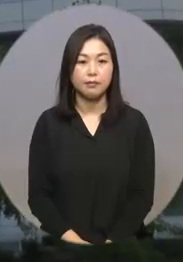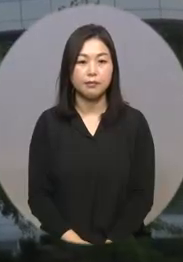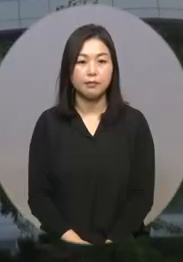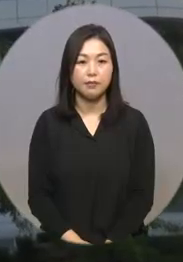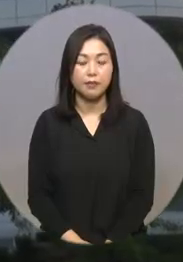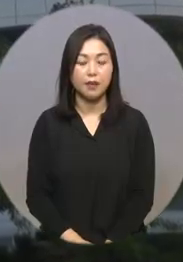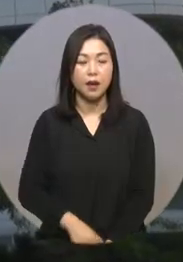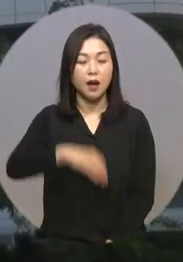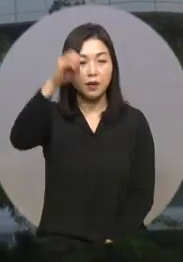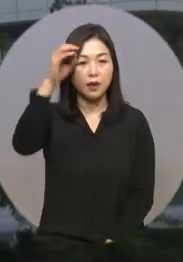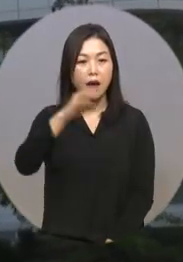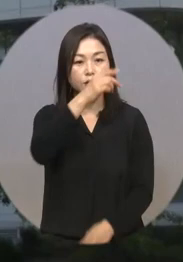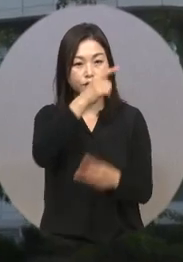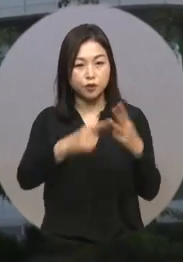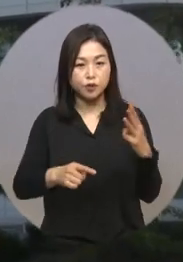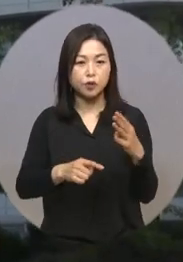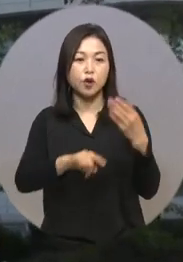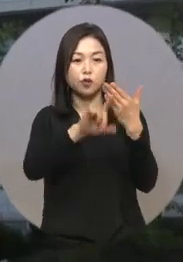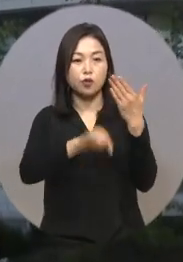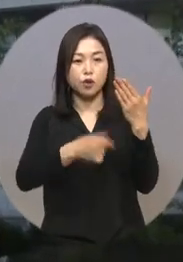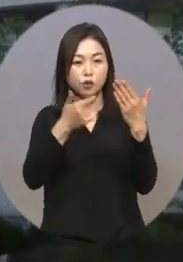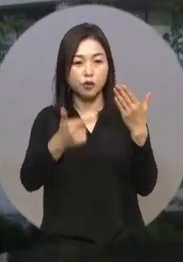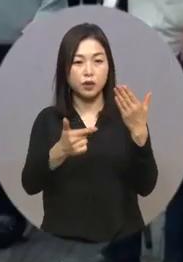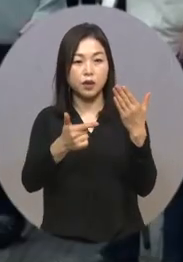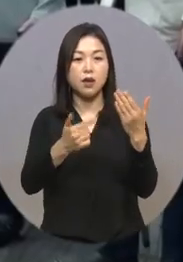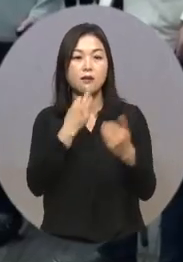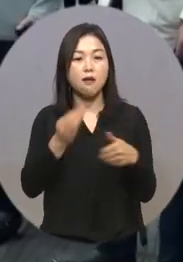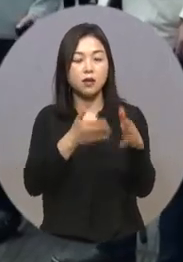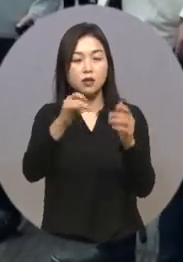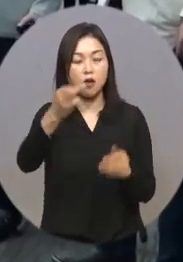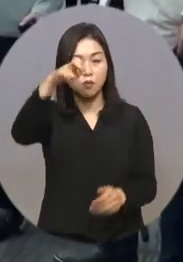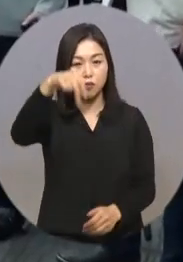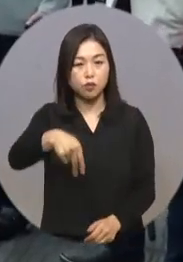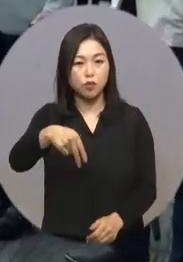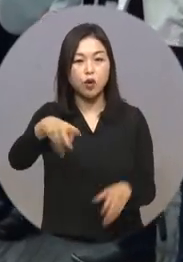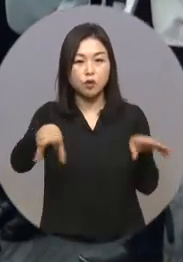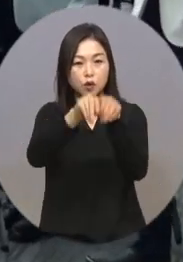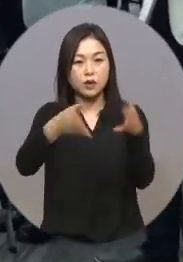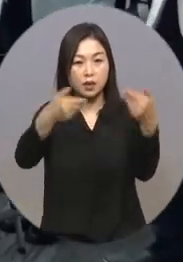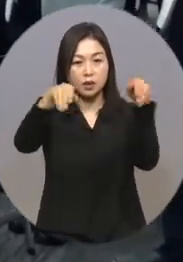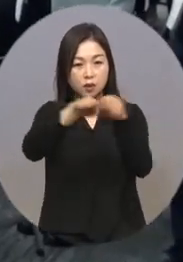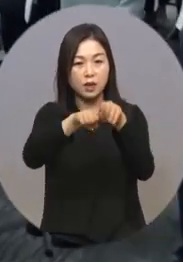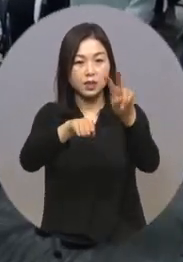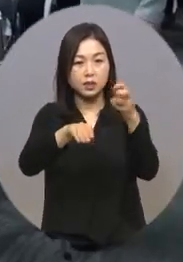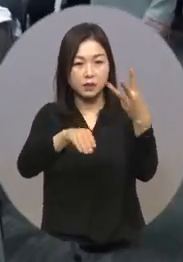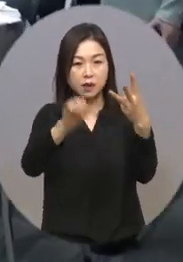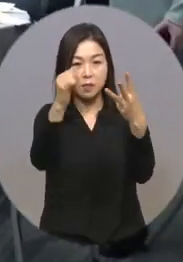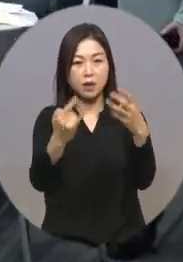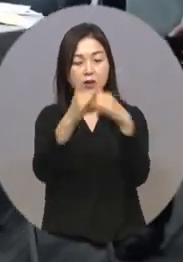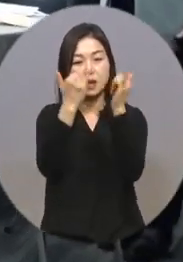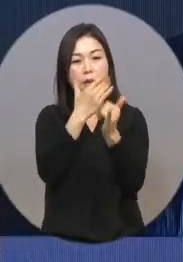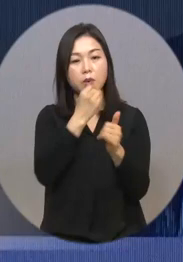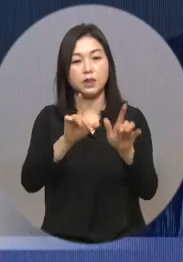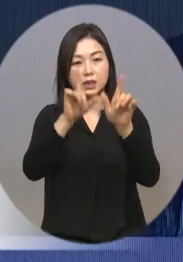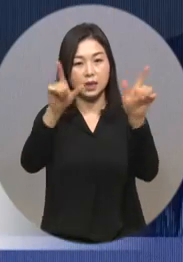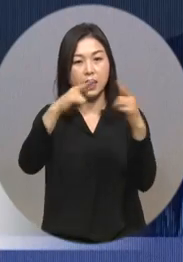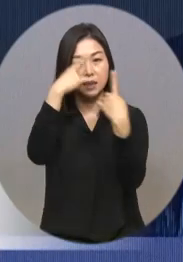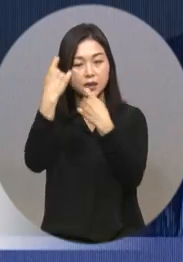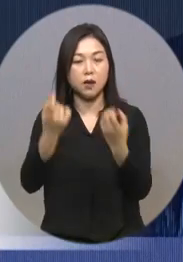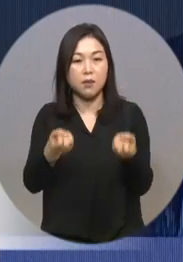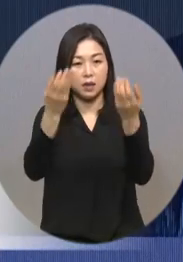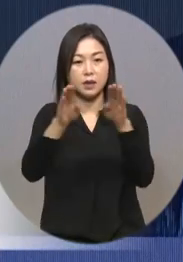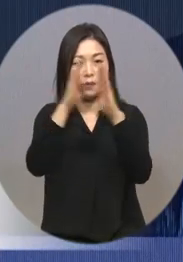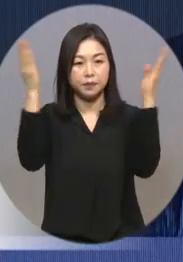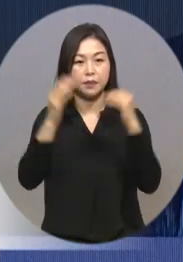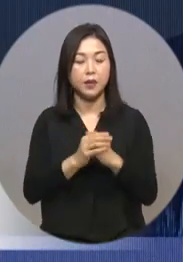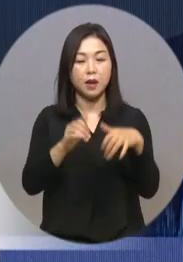양주시는 지난 6일 경기 섬유종합지원센터에서 제23회 사회복지의 날 기념행사를 진행했습니다. 사회복지